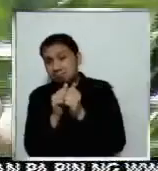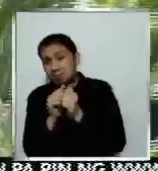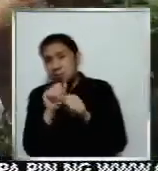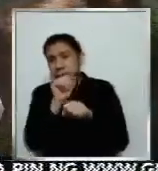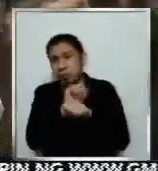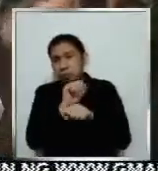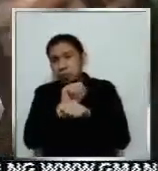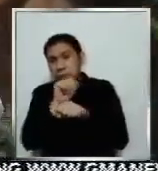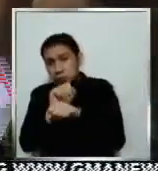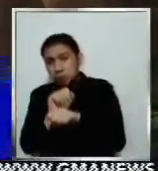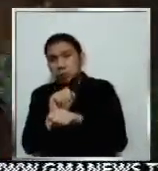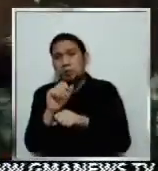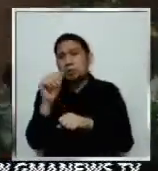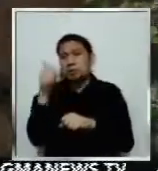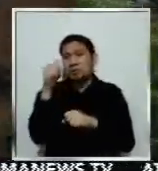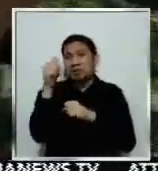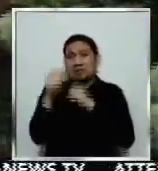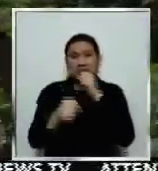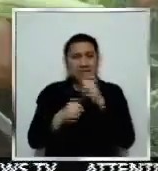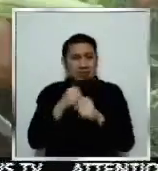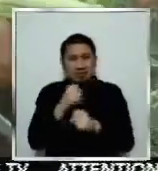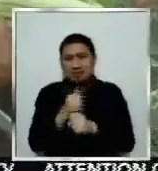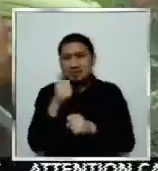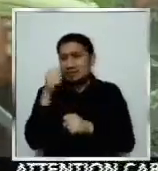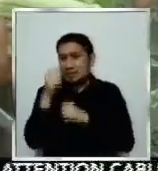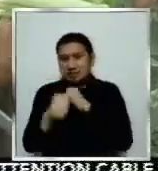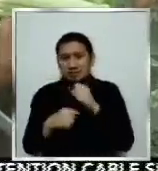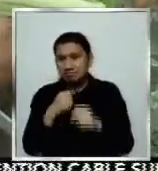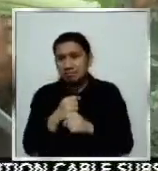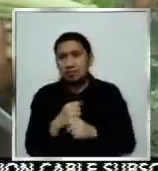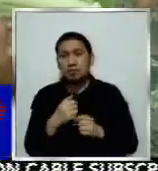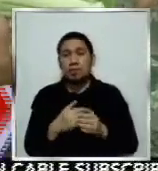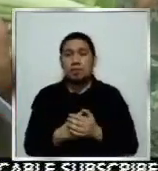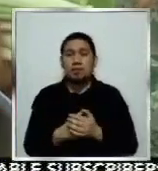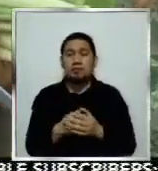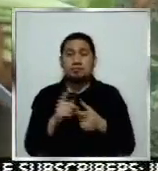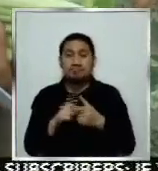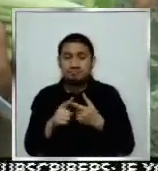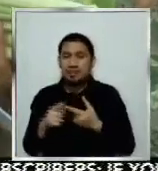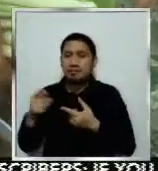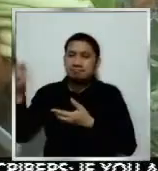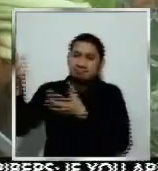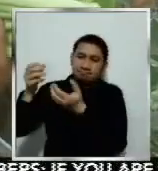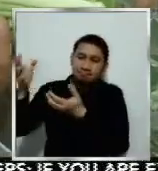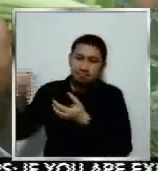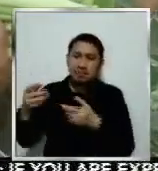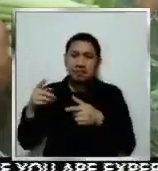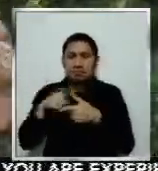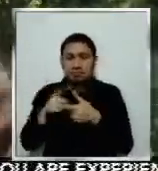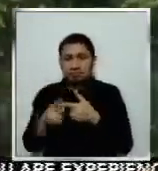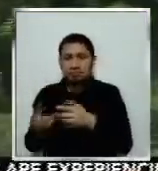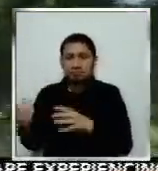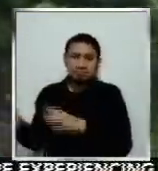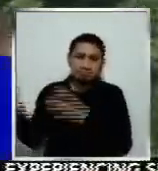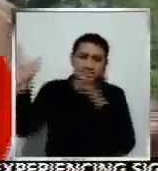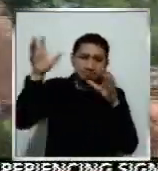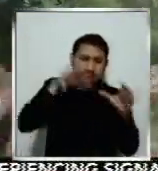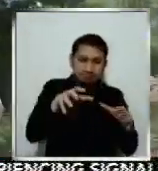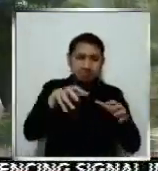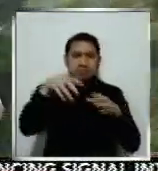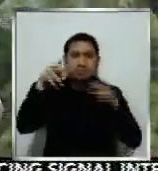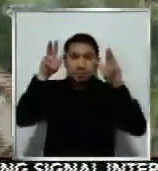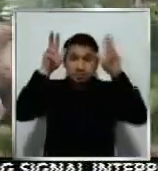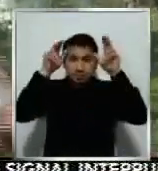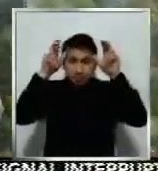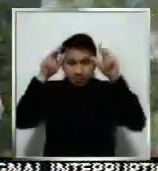dekada. Nang hanga po ng kalakal, ikakarga ko ho sa kabayo, dadalhin ko dito sa baba, tapos ilalako ko naman